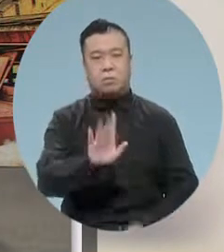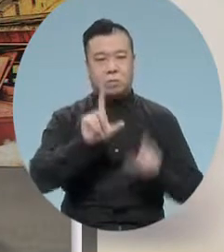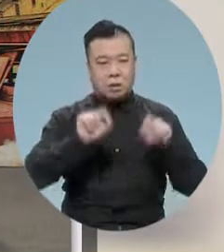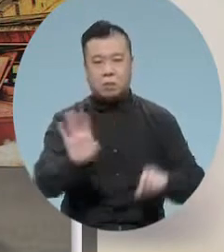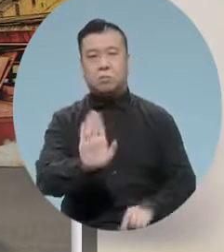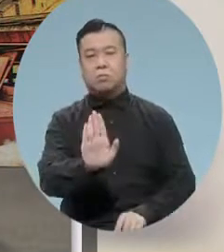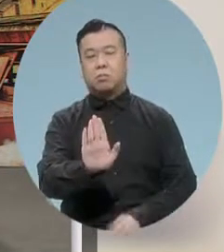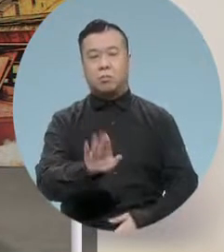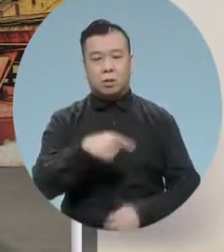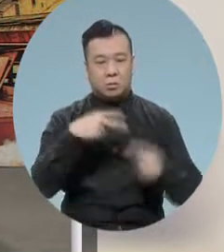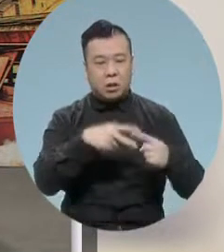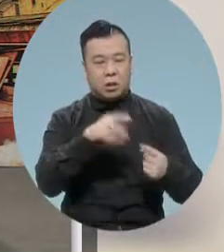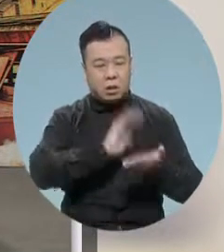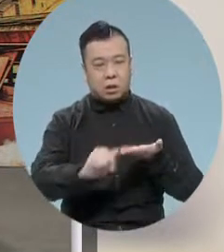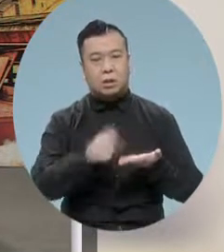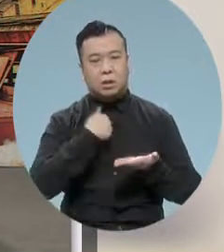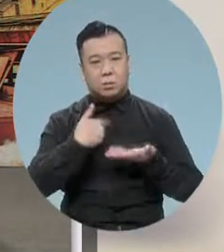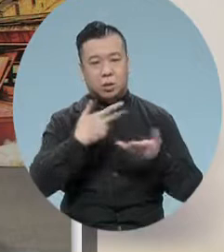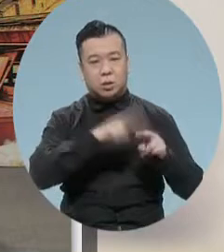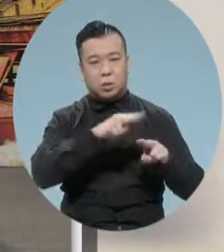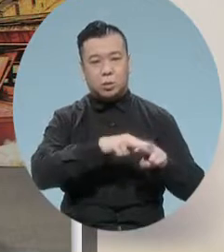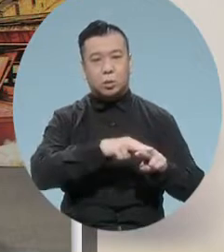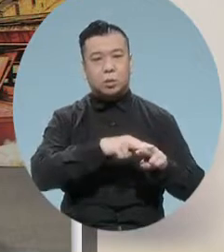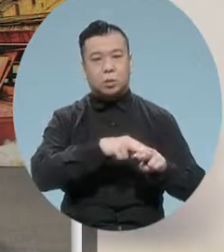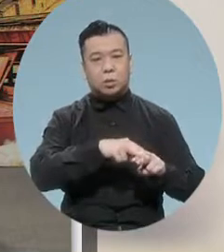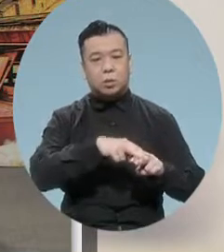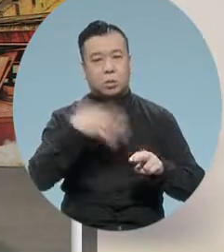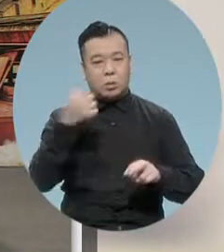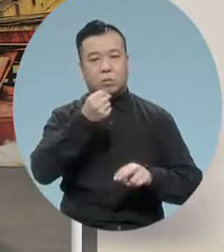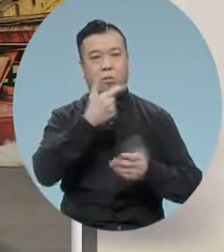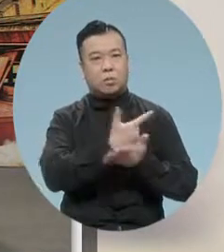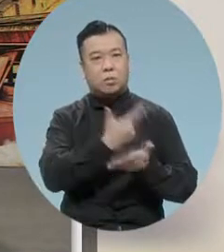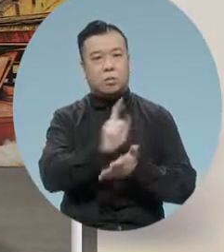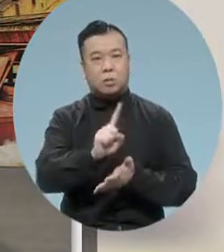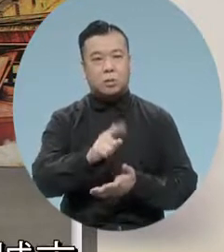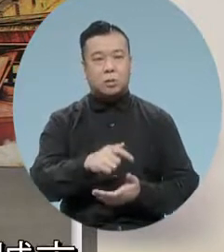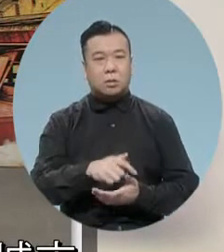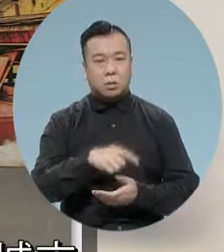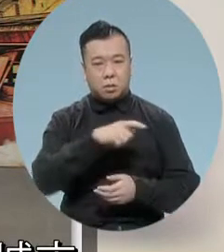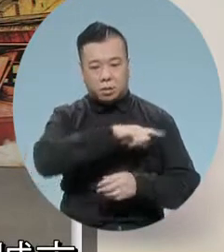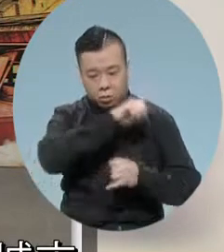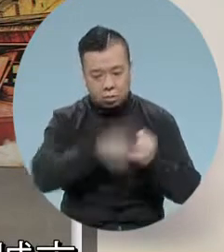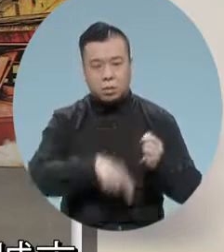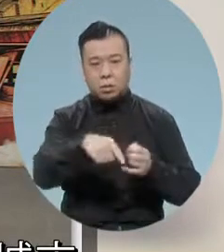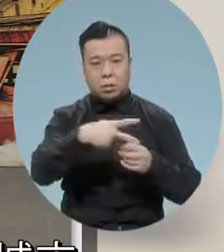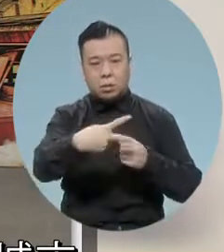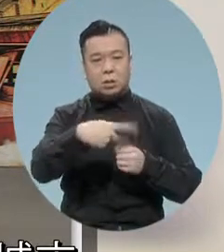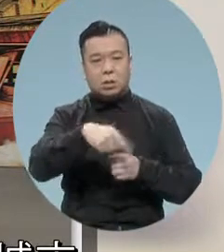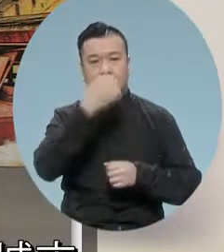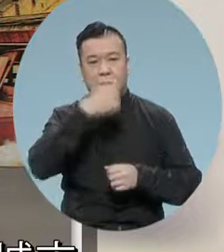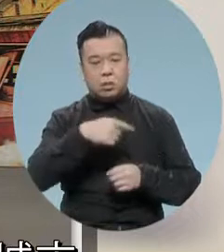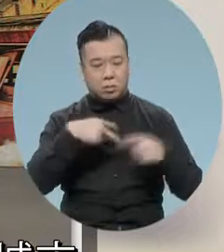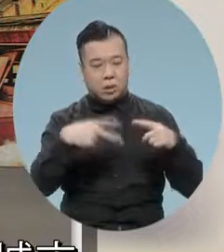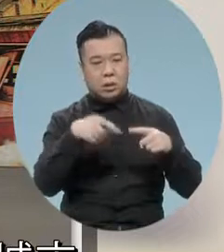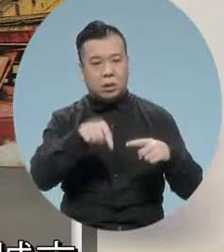翻一國兩制之下中國國家嘅重要性行先，先到能夠香港呢一個作為兩